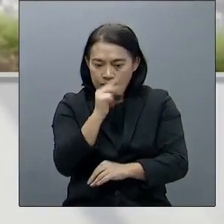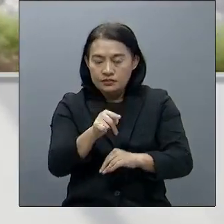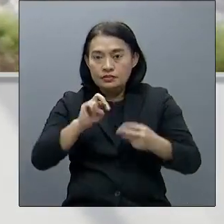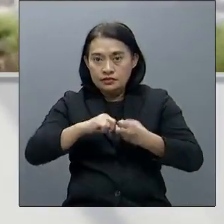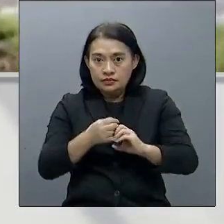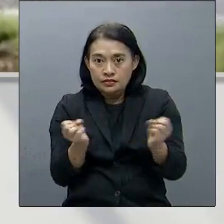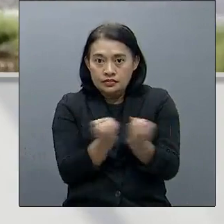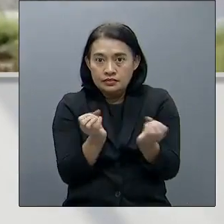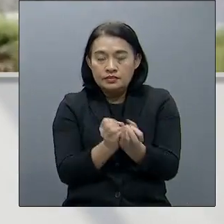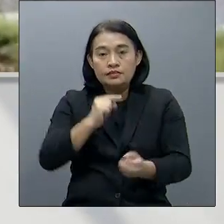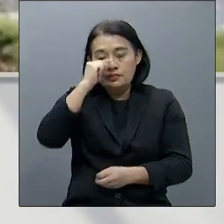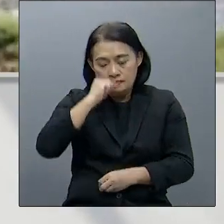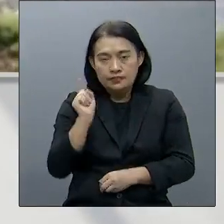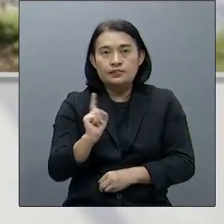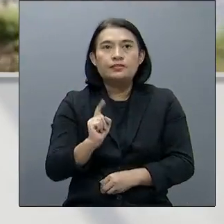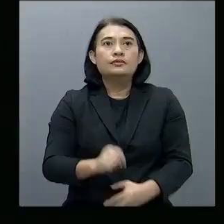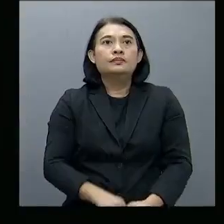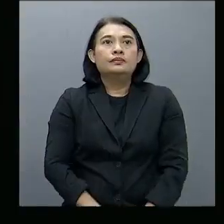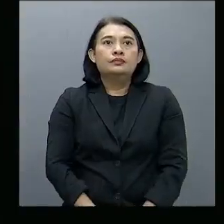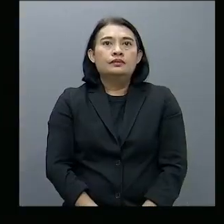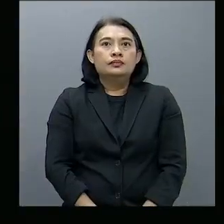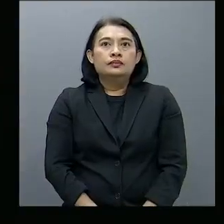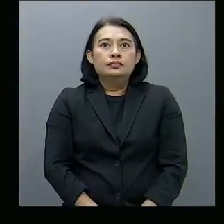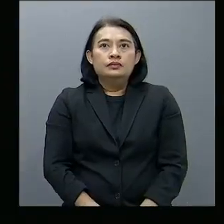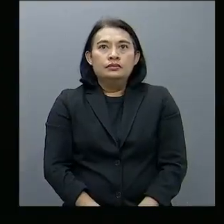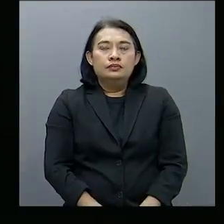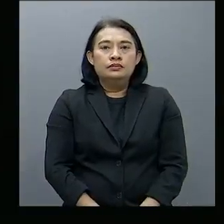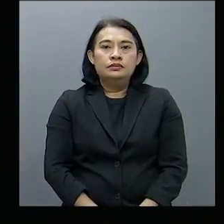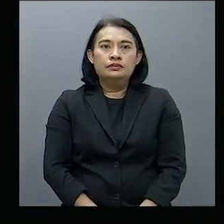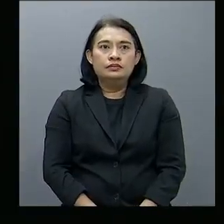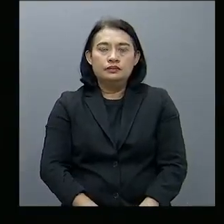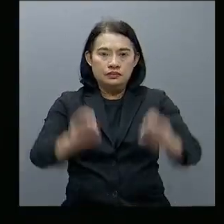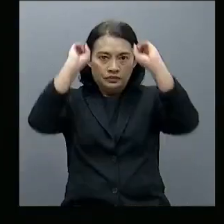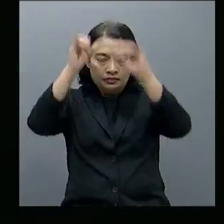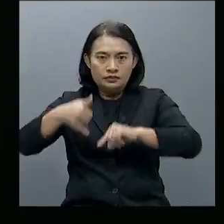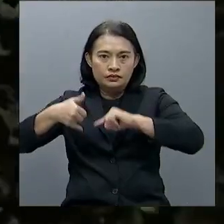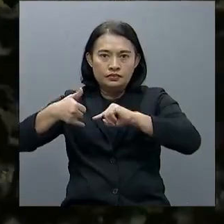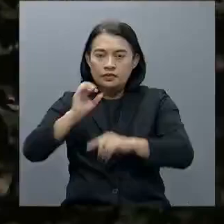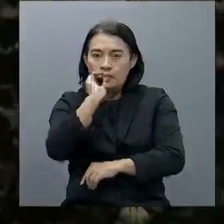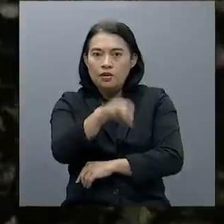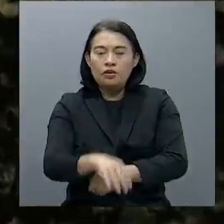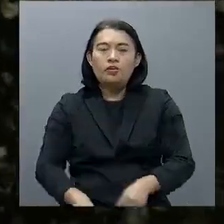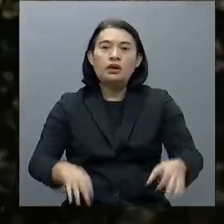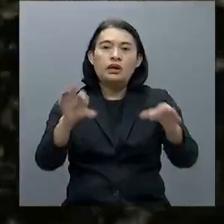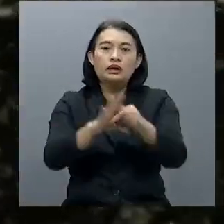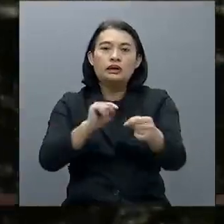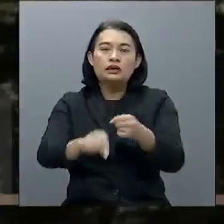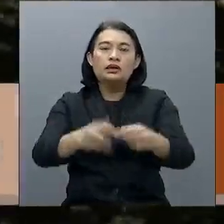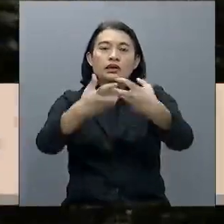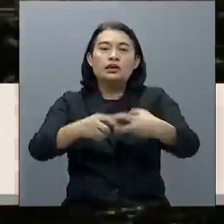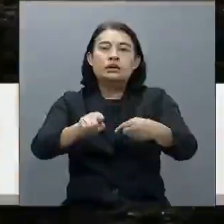เกิดขึ้นกับไทยนั้นเป็นอย่างไรนะคะอาจารย์กฤษณะเชื่อว่าตราบใดที่เครื่องปั่นไฟยังทำงานได้